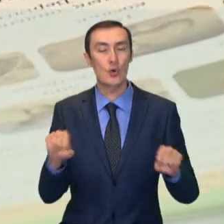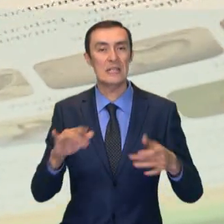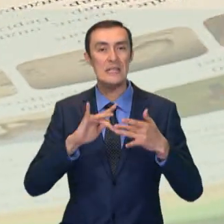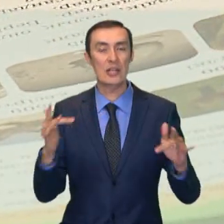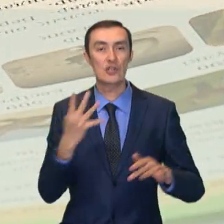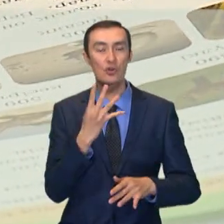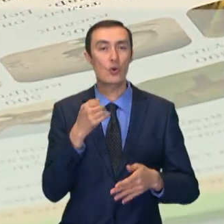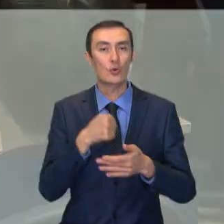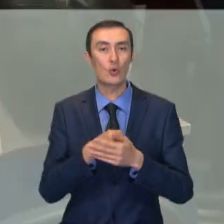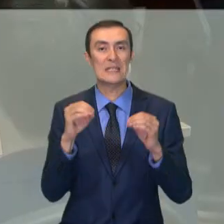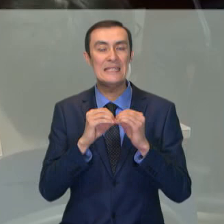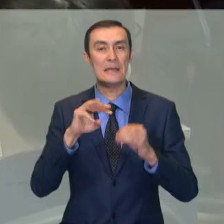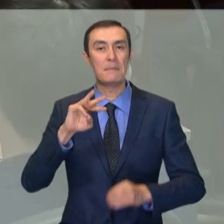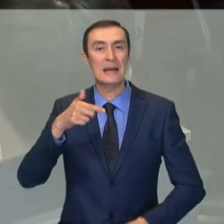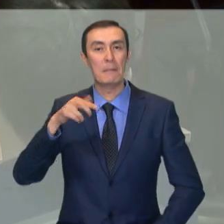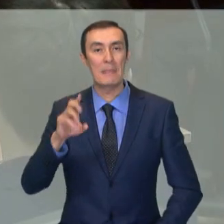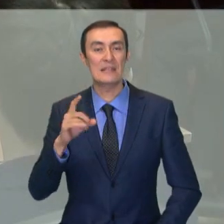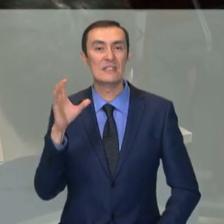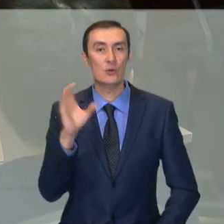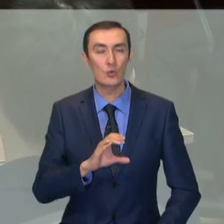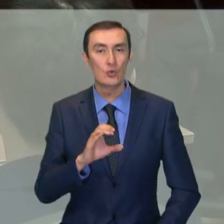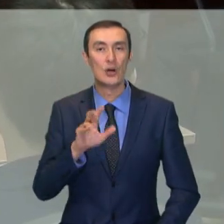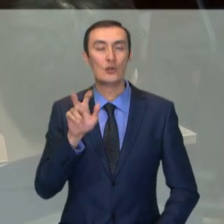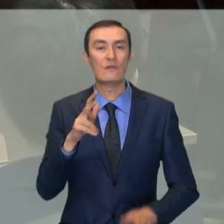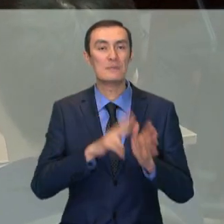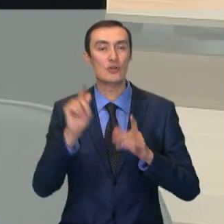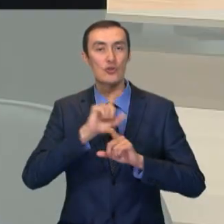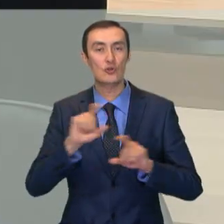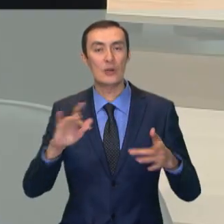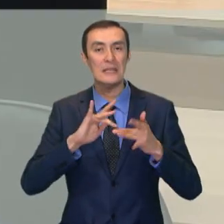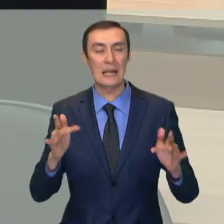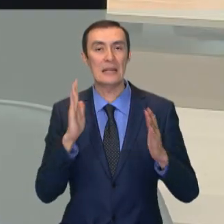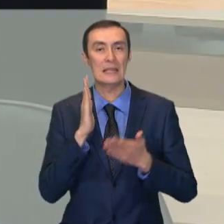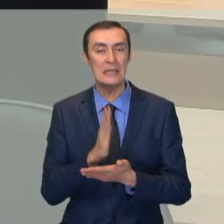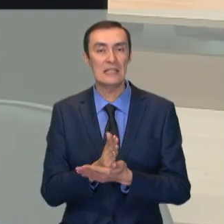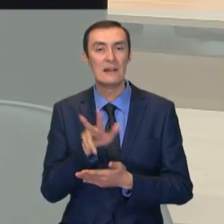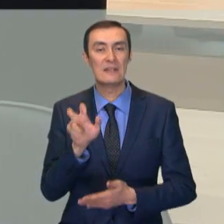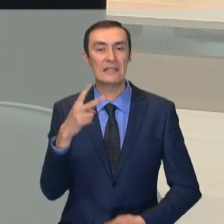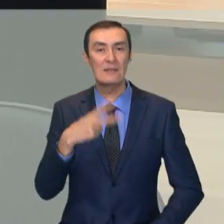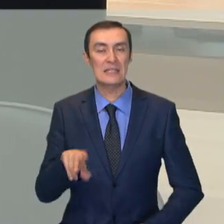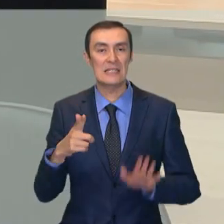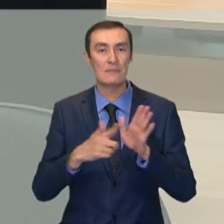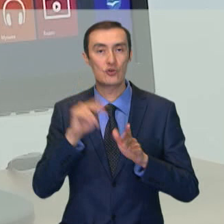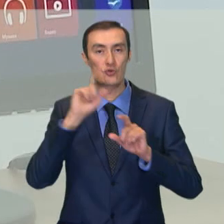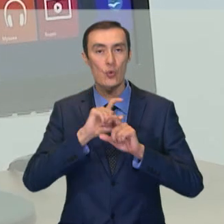до 10 мегабайт в секунду. Из 380 школ области интернет сегодня есть в 327.